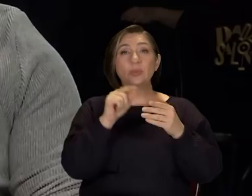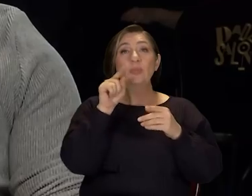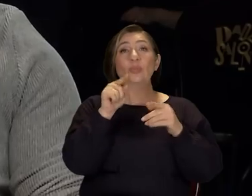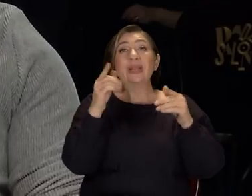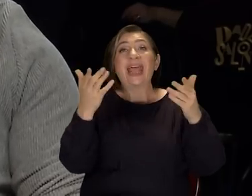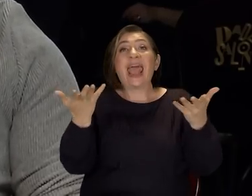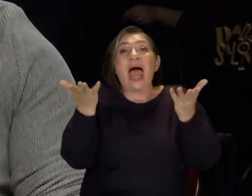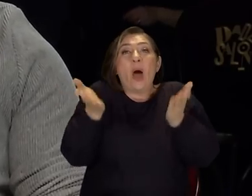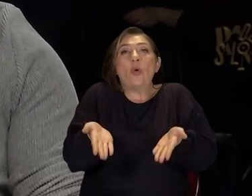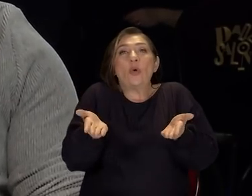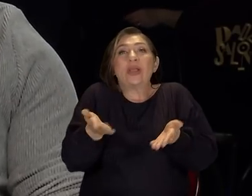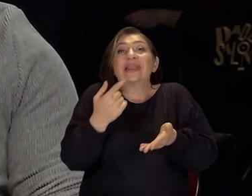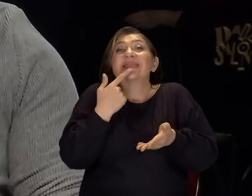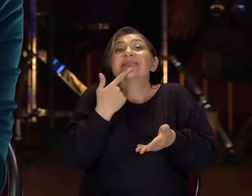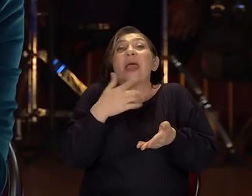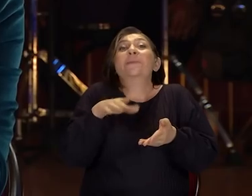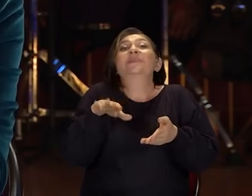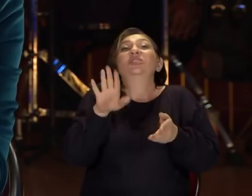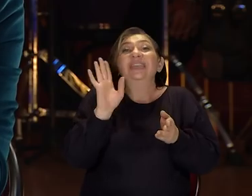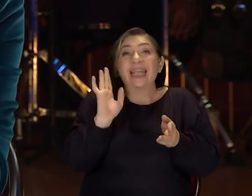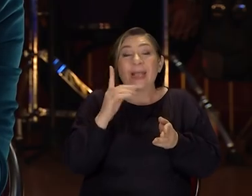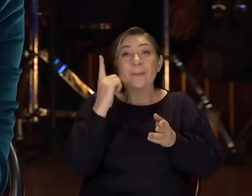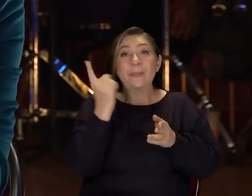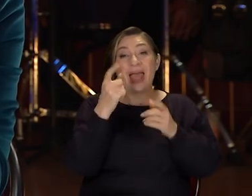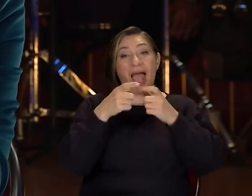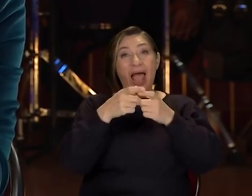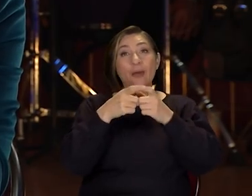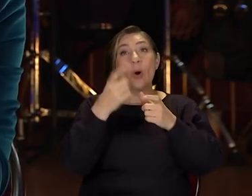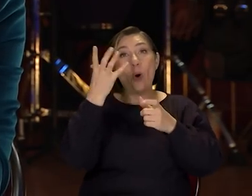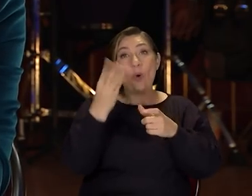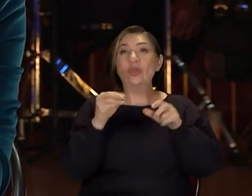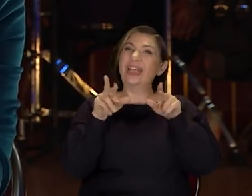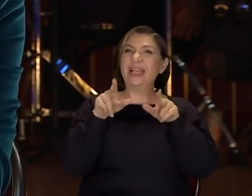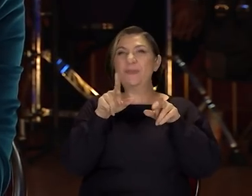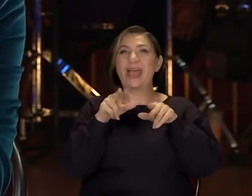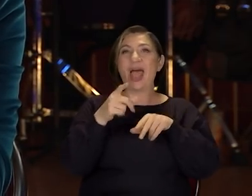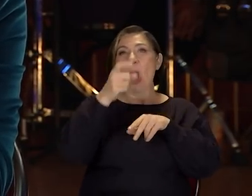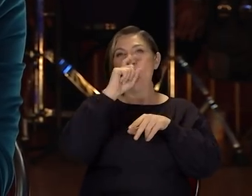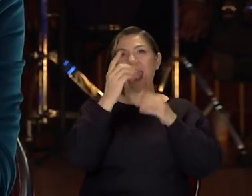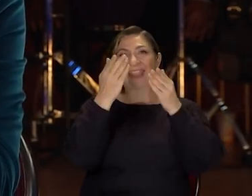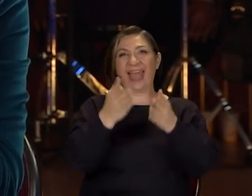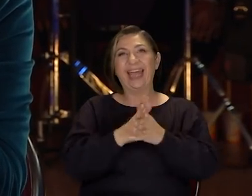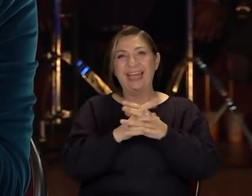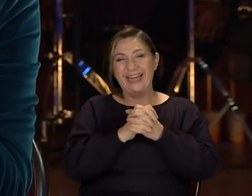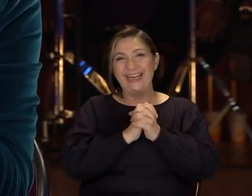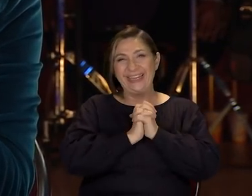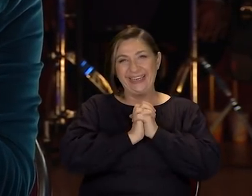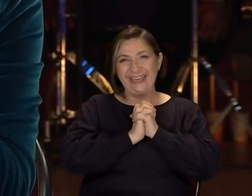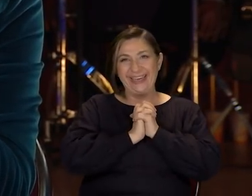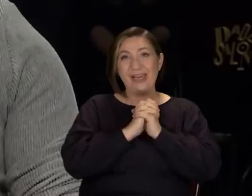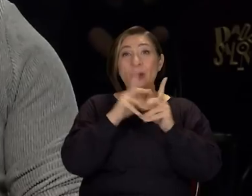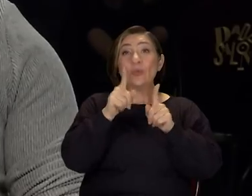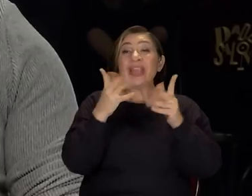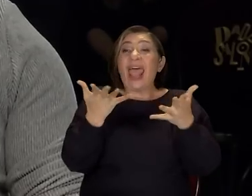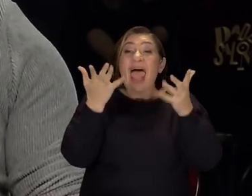ne yahu demeyeceğin bir albüm oldu gibi Okan'a. Böyle bak böyle yazmış. Bu